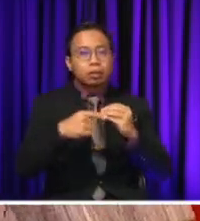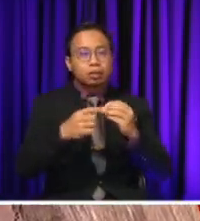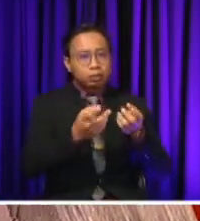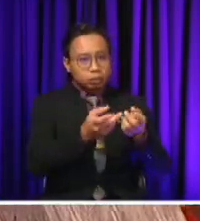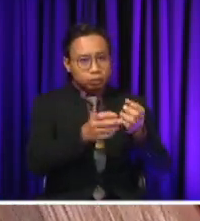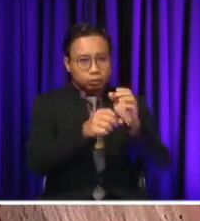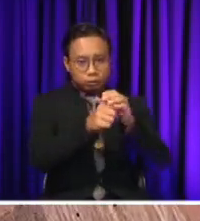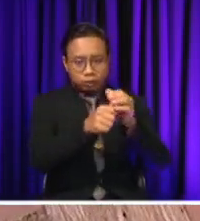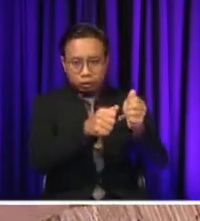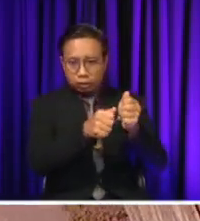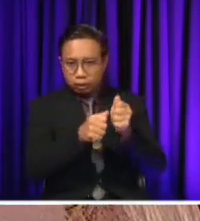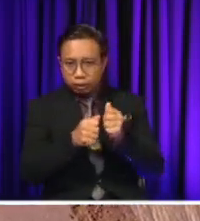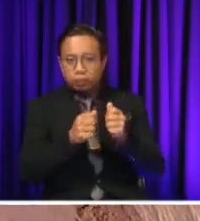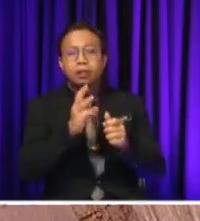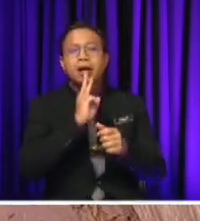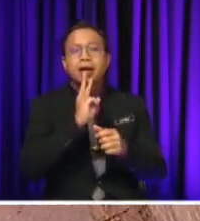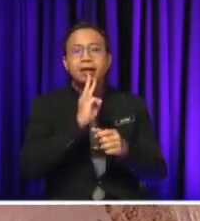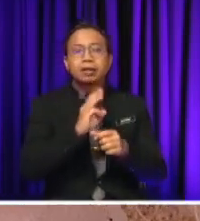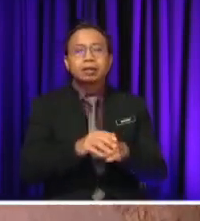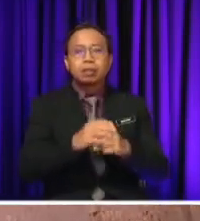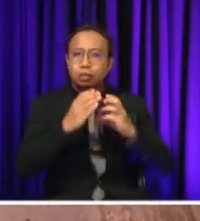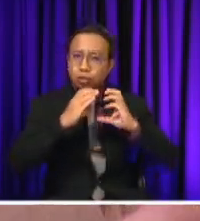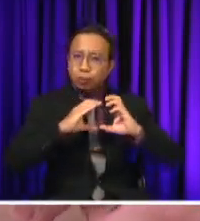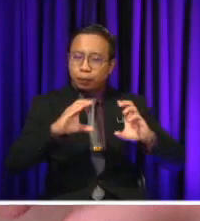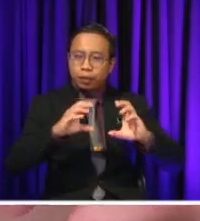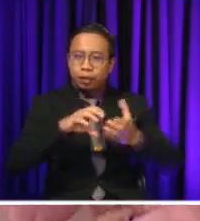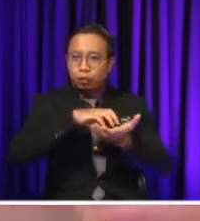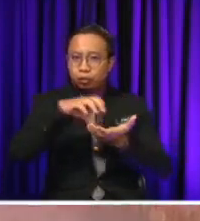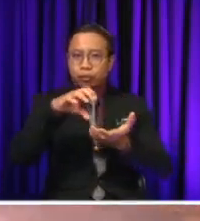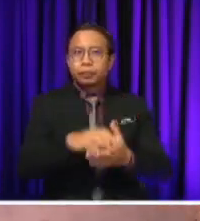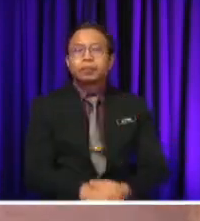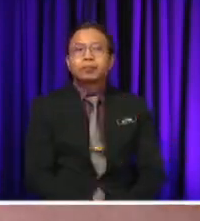Kalau memang dia cepat rusak cepat rusak